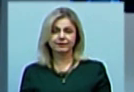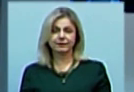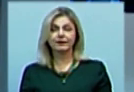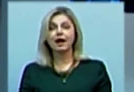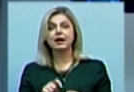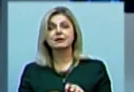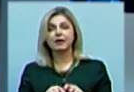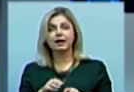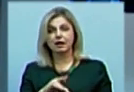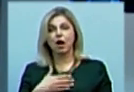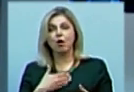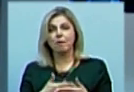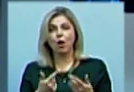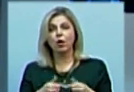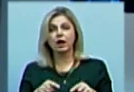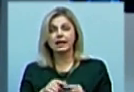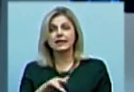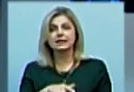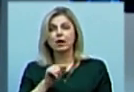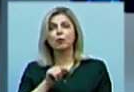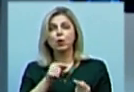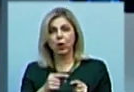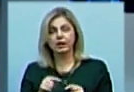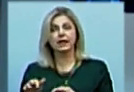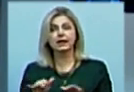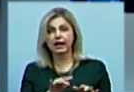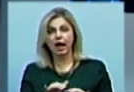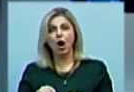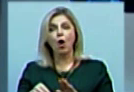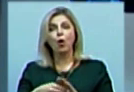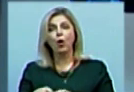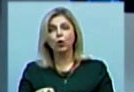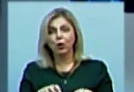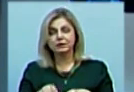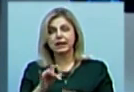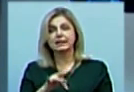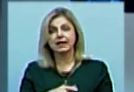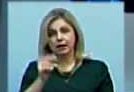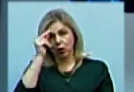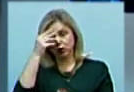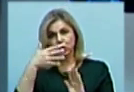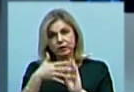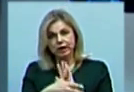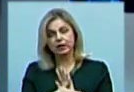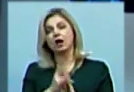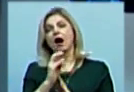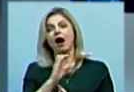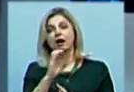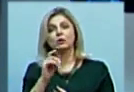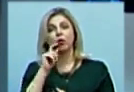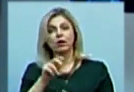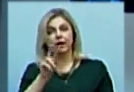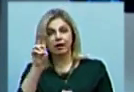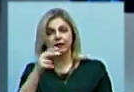Експерти громадських організацій «Центр протидії корупції» та «Центр соціально-економічних досліджень» КАС «Україна»